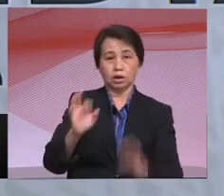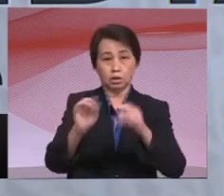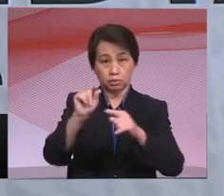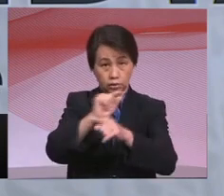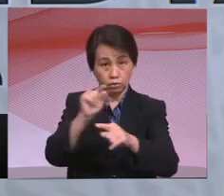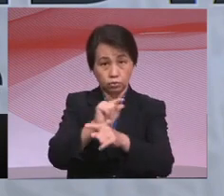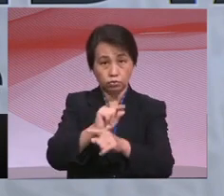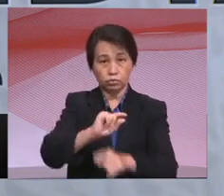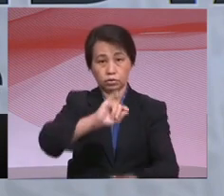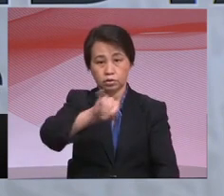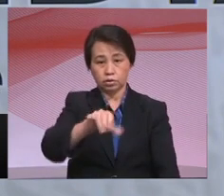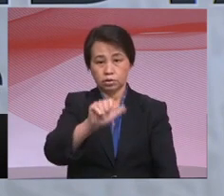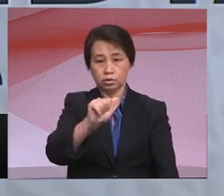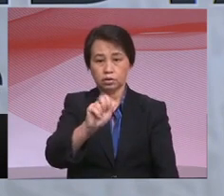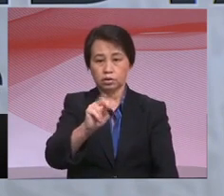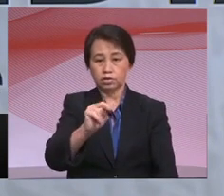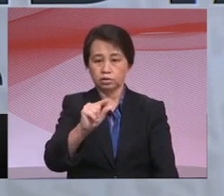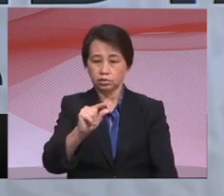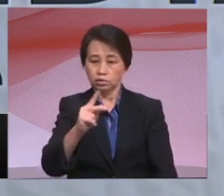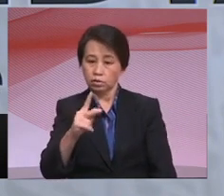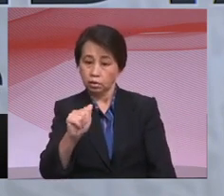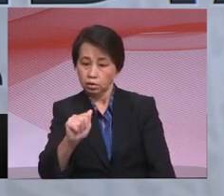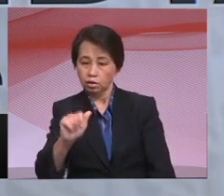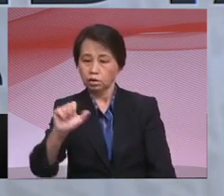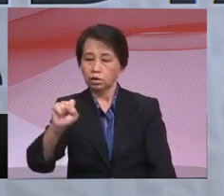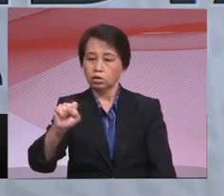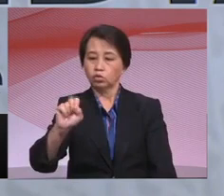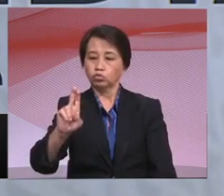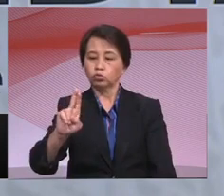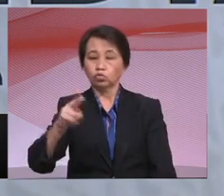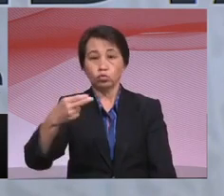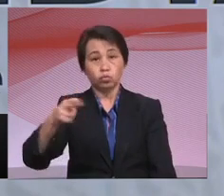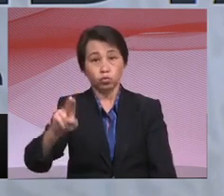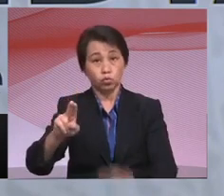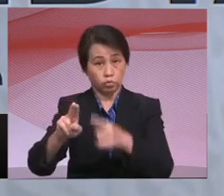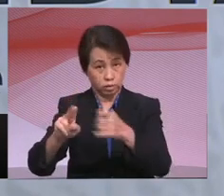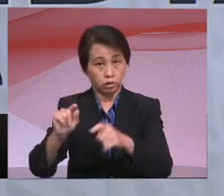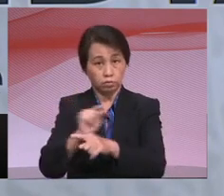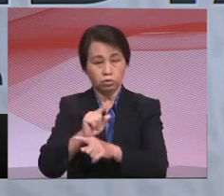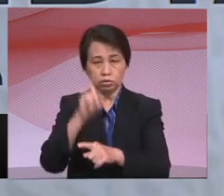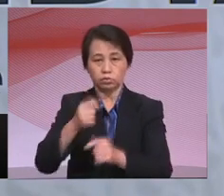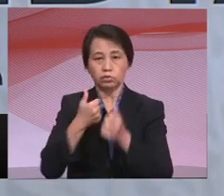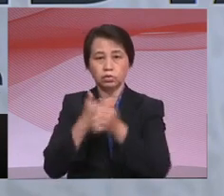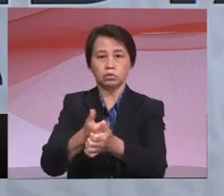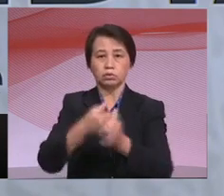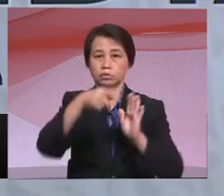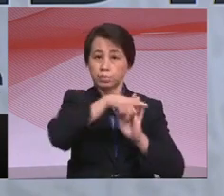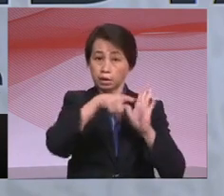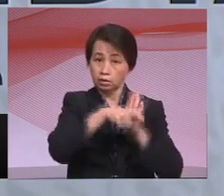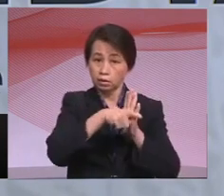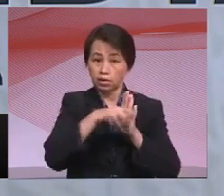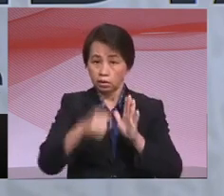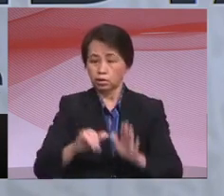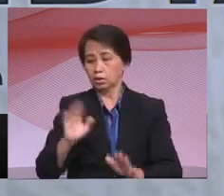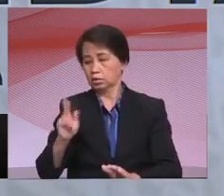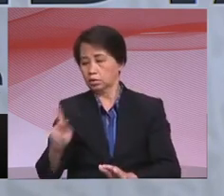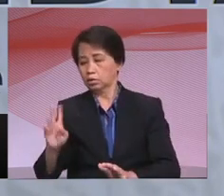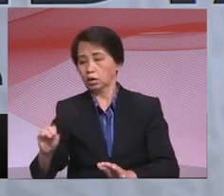menggunakan jangka suhu tersebut kena patuh kepada peraturan ataupun yang telah disyorkan